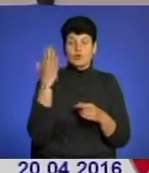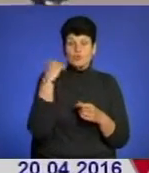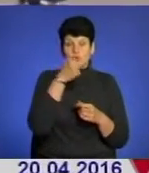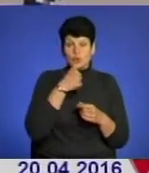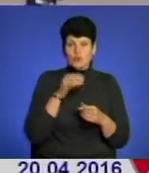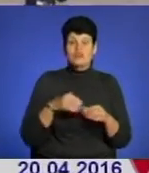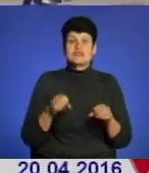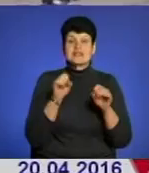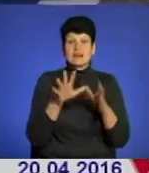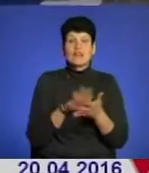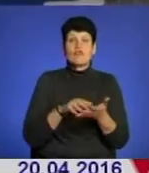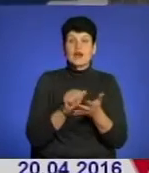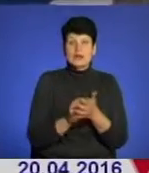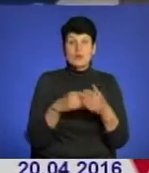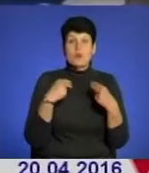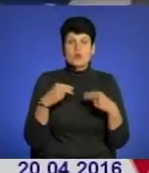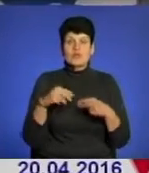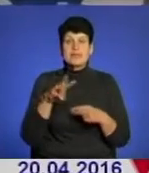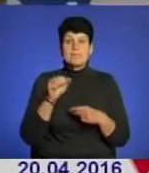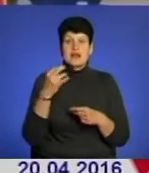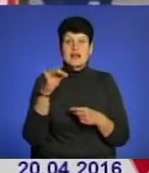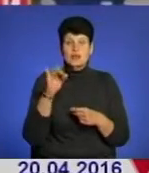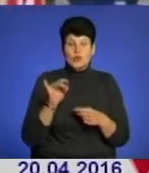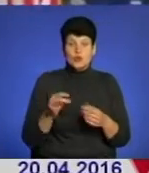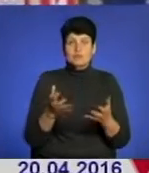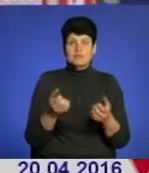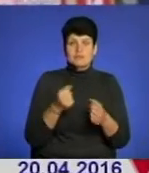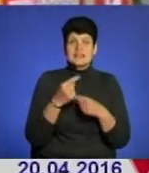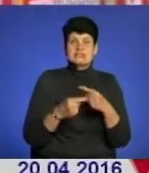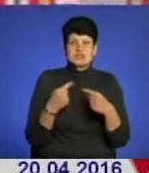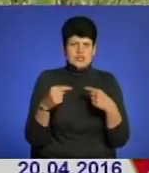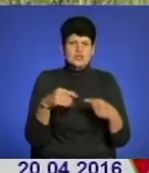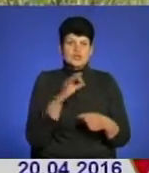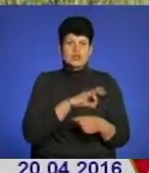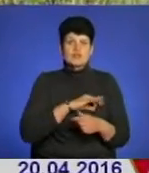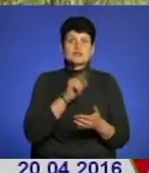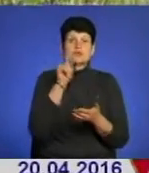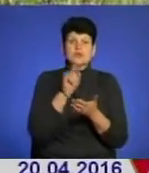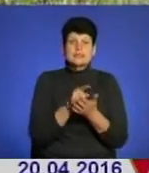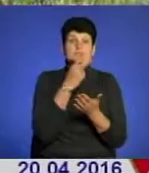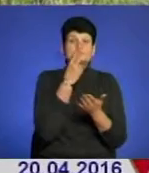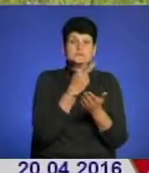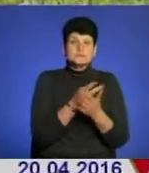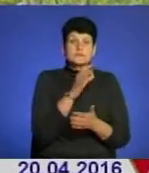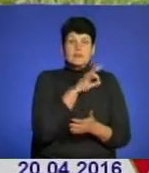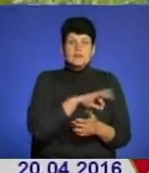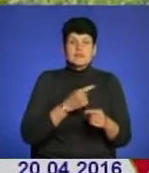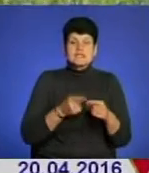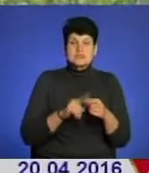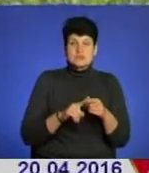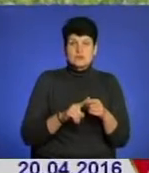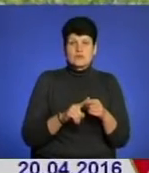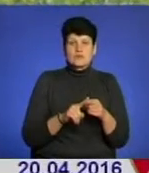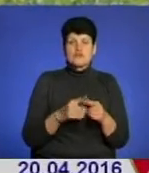ви здавали в оренду чи продавали майно, отримували спадщину чи інші доходи, ви зобов'язані показати доходи від цих операцій у